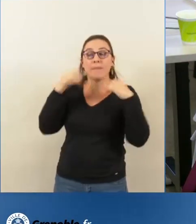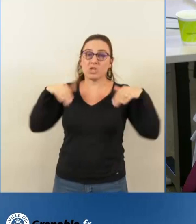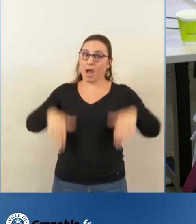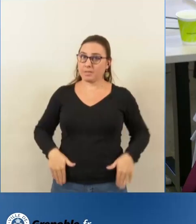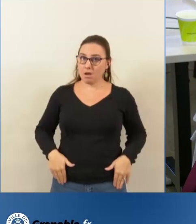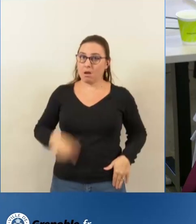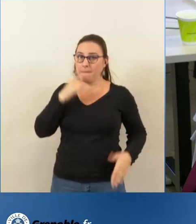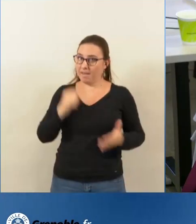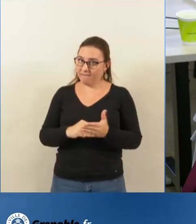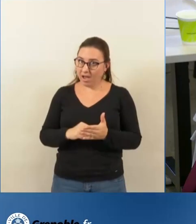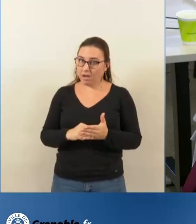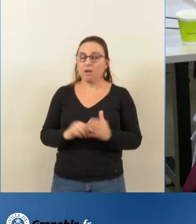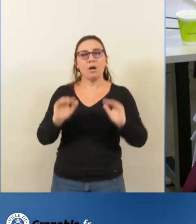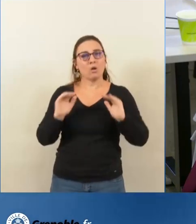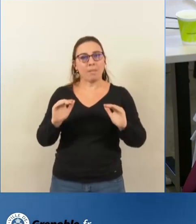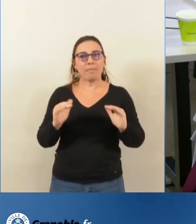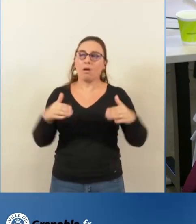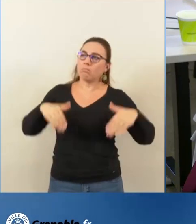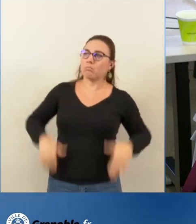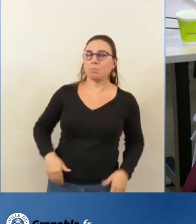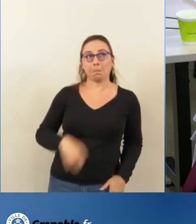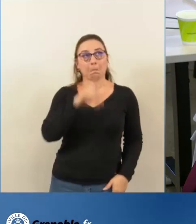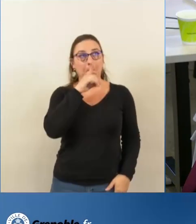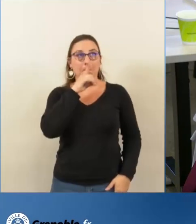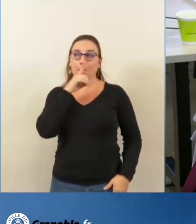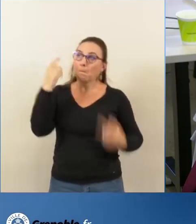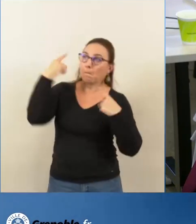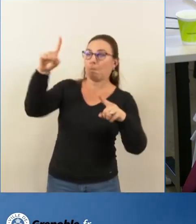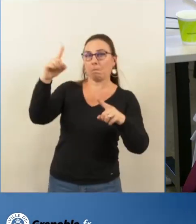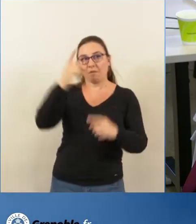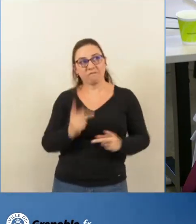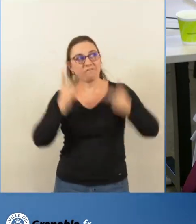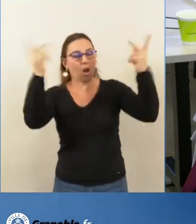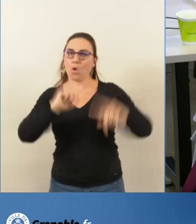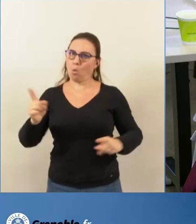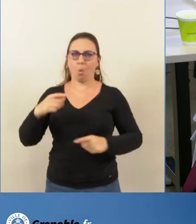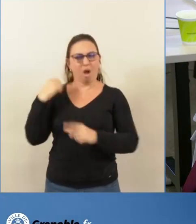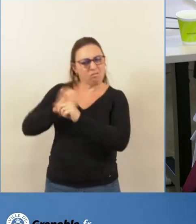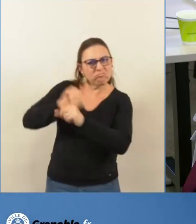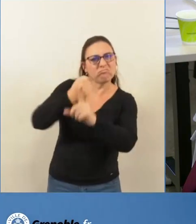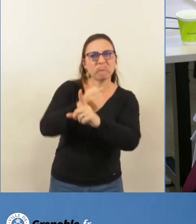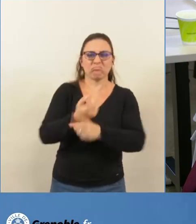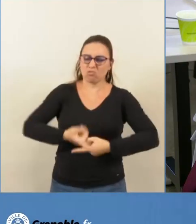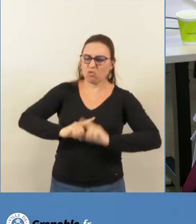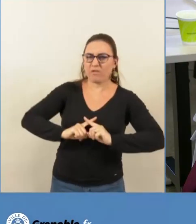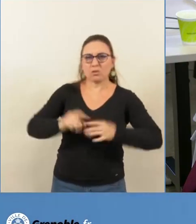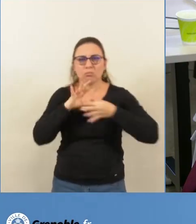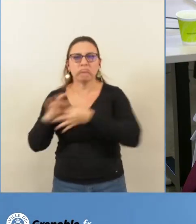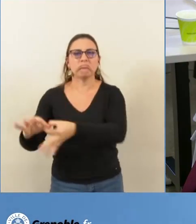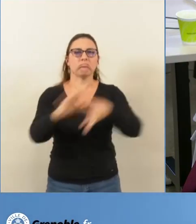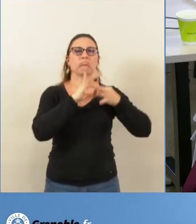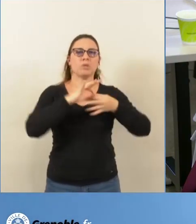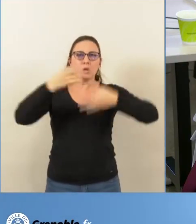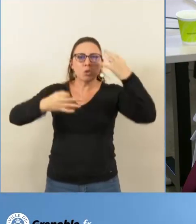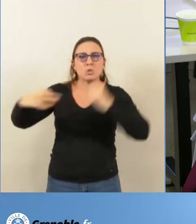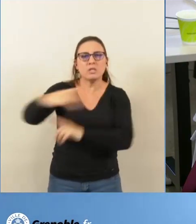délibérations nous ne nous actionnerons jamais de faire entendre notre voix nos valeurs nos convictions en faveur de la solidarité de la